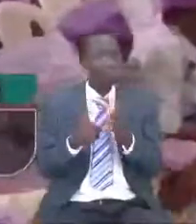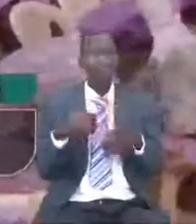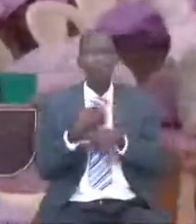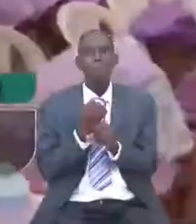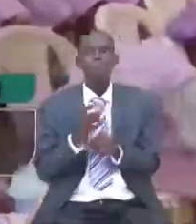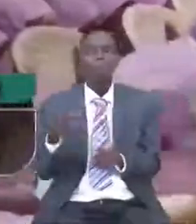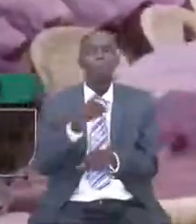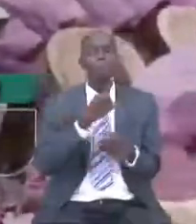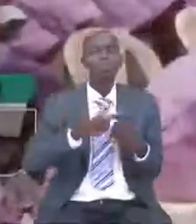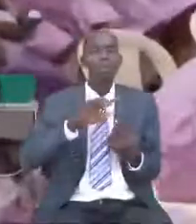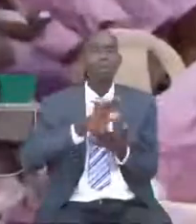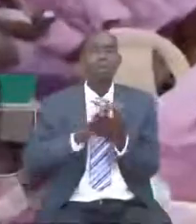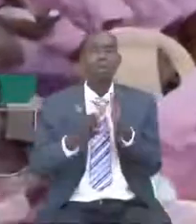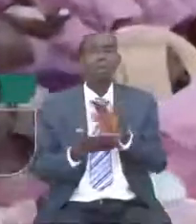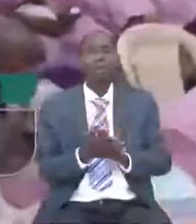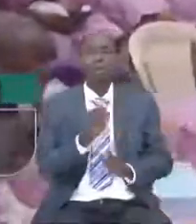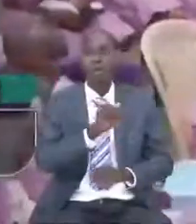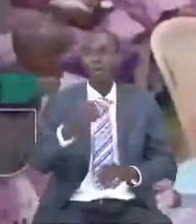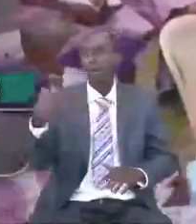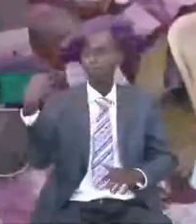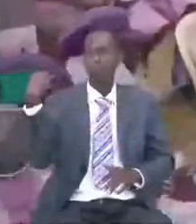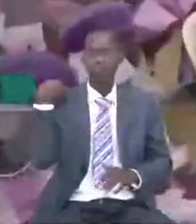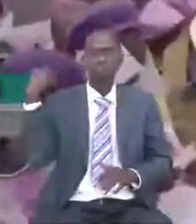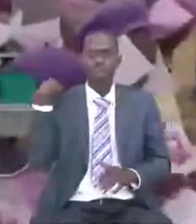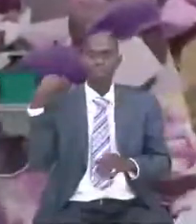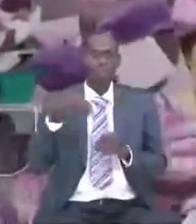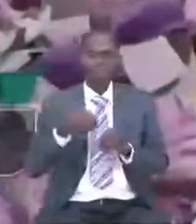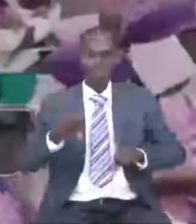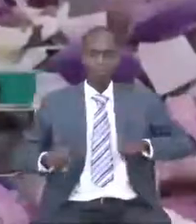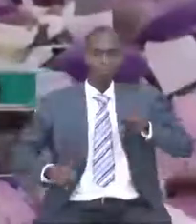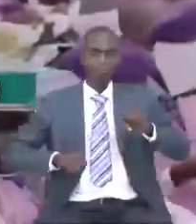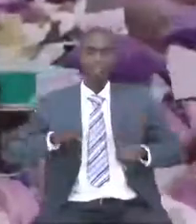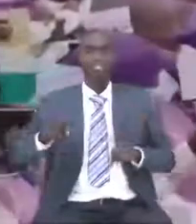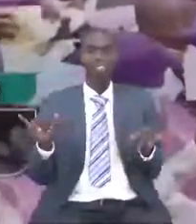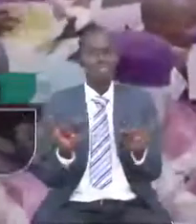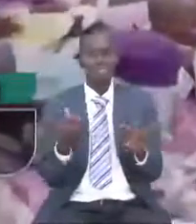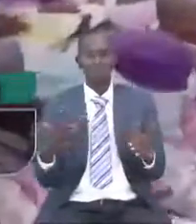amène à maîtriser les difficultés et les défis